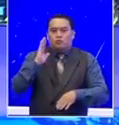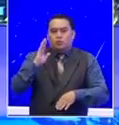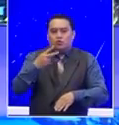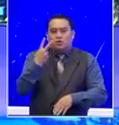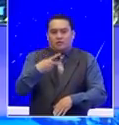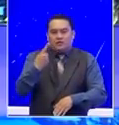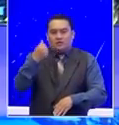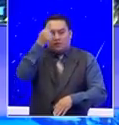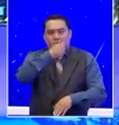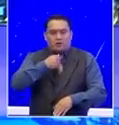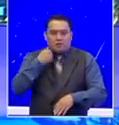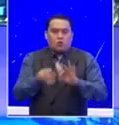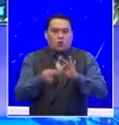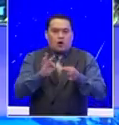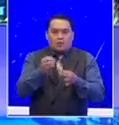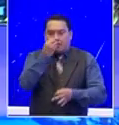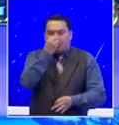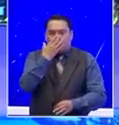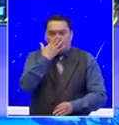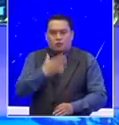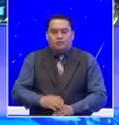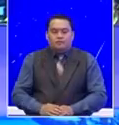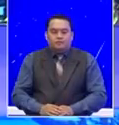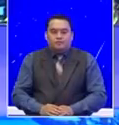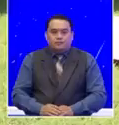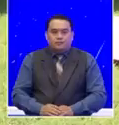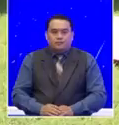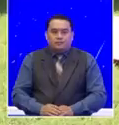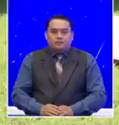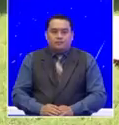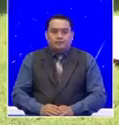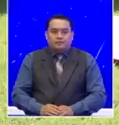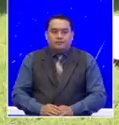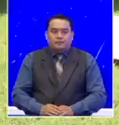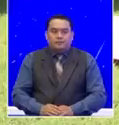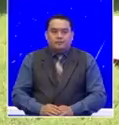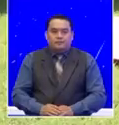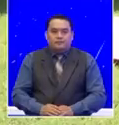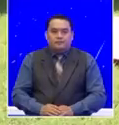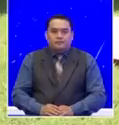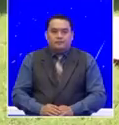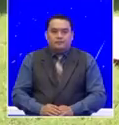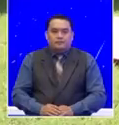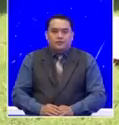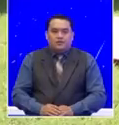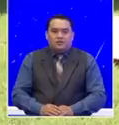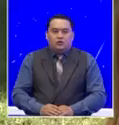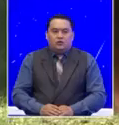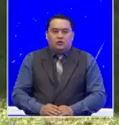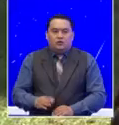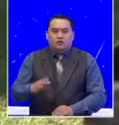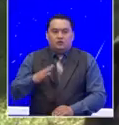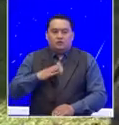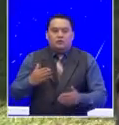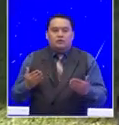предстоящей, теперь уже в 2021 году, Олимпиаде в Токио. Тренировки, тренировки и снова тренировки для профессионального спортсмена – это